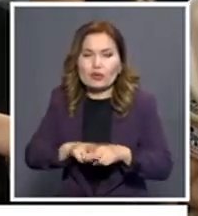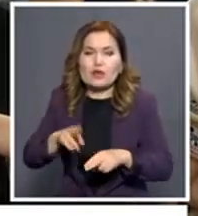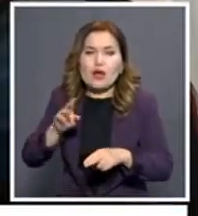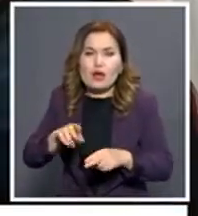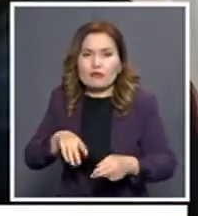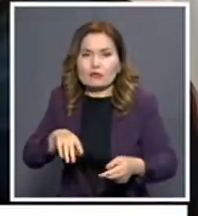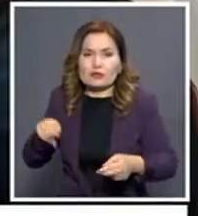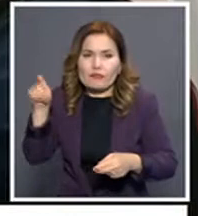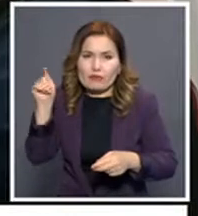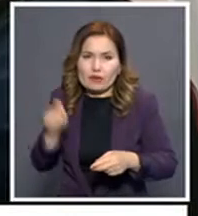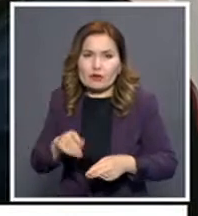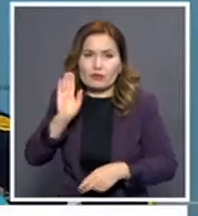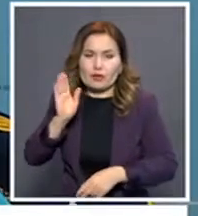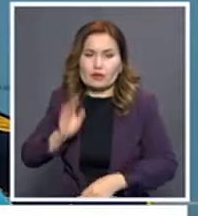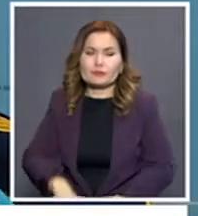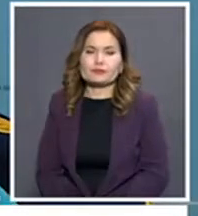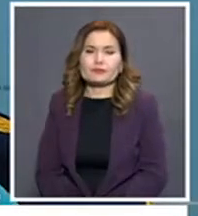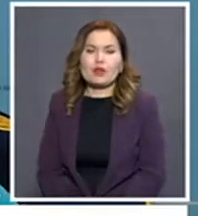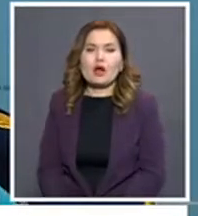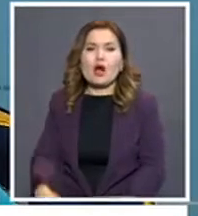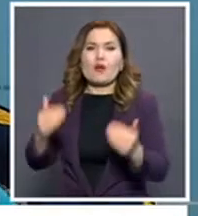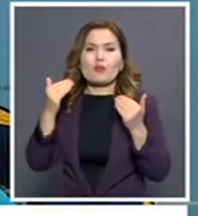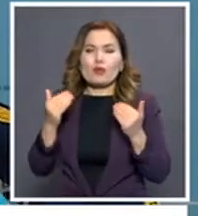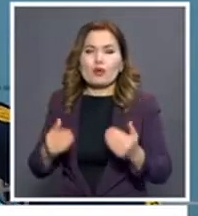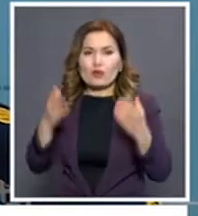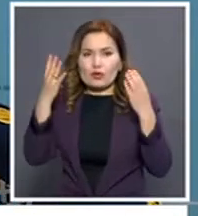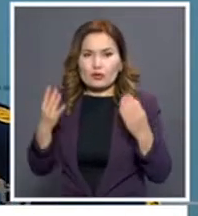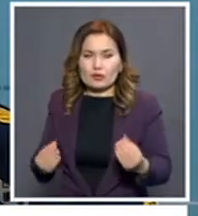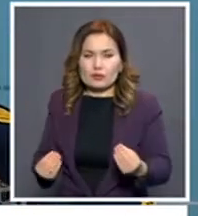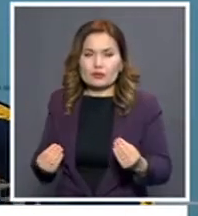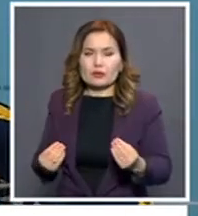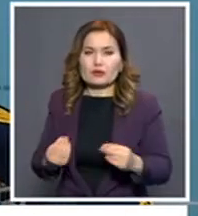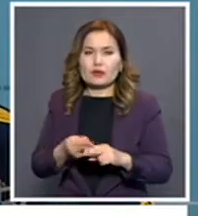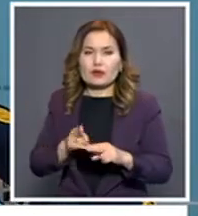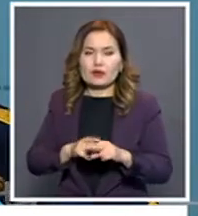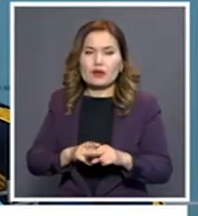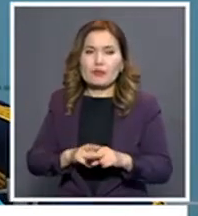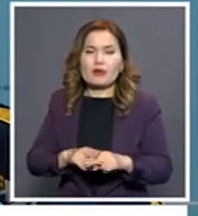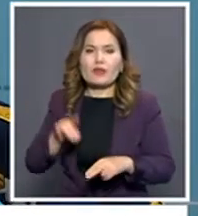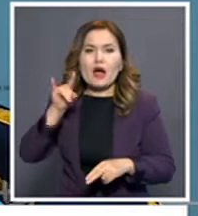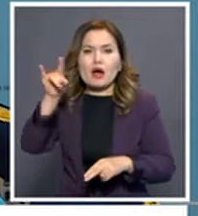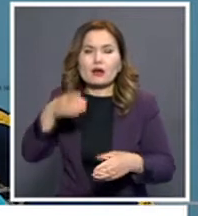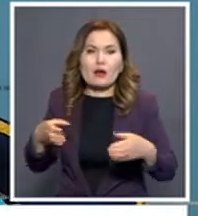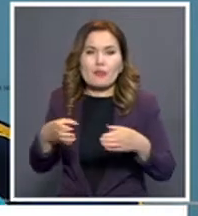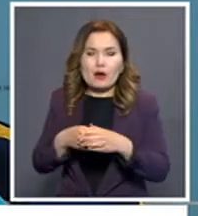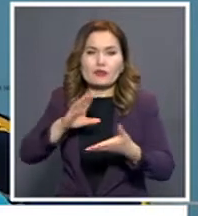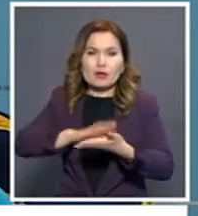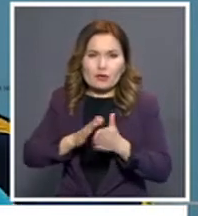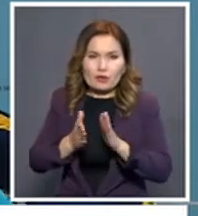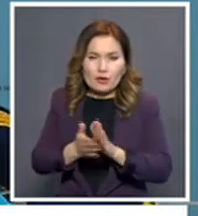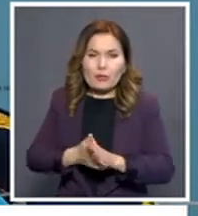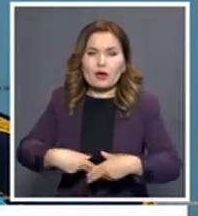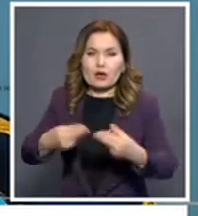болды. Соған байланысты бүгін біз Air Astana әуе компаниясымен уағдаластыққа қол